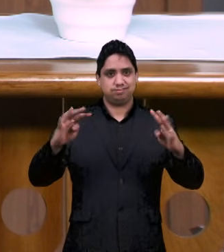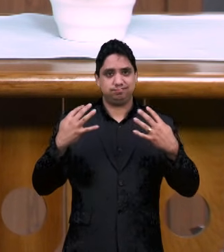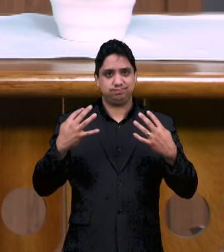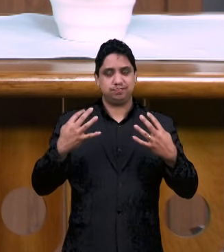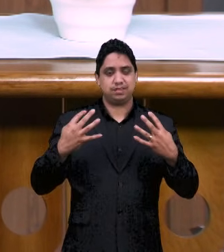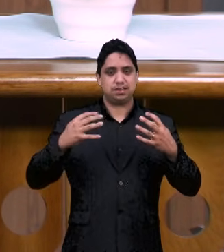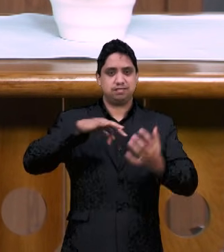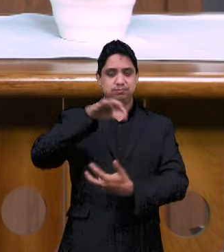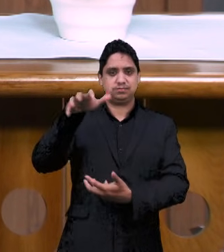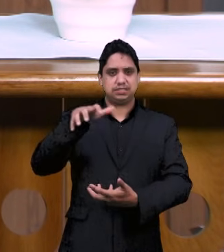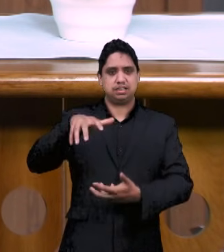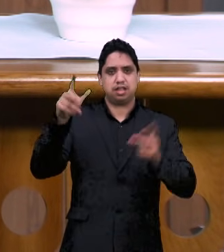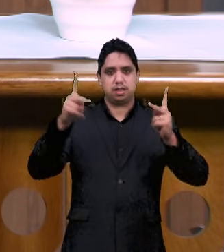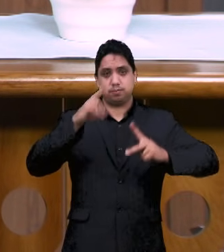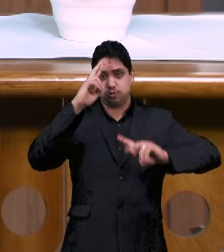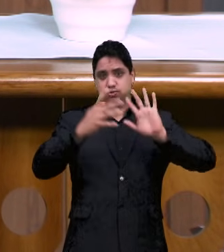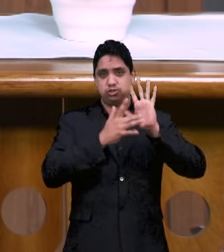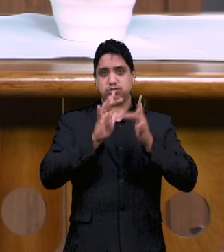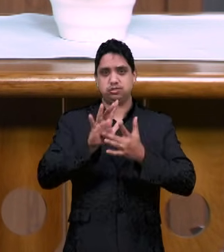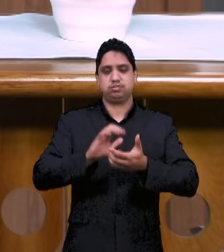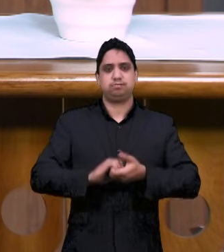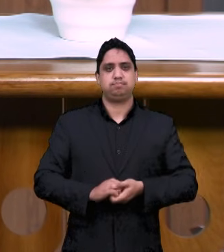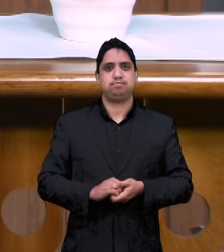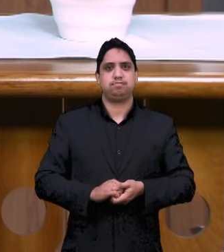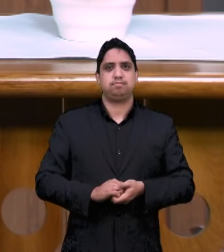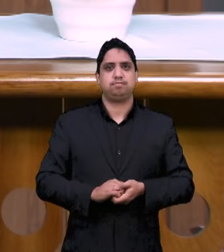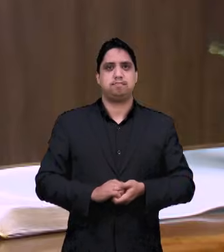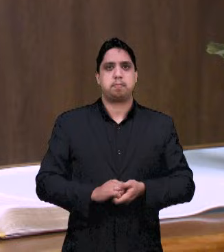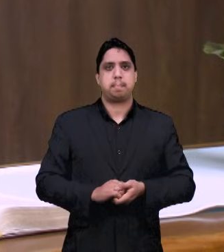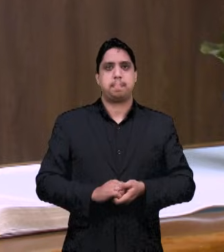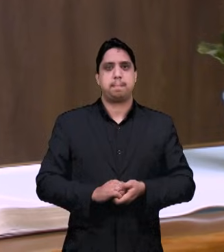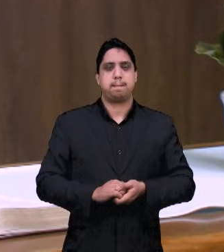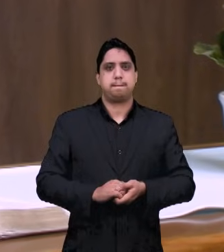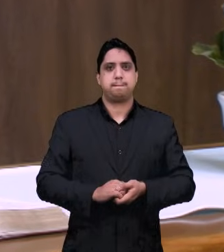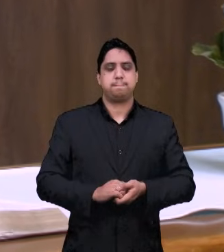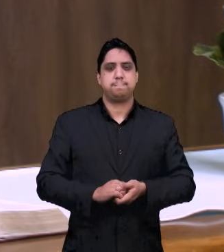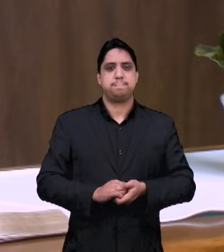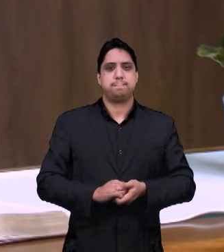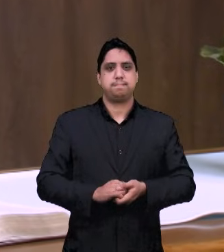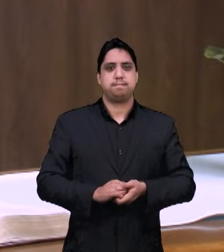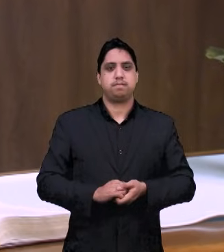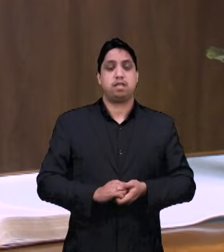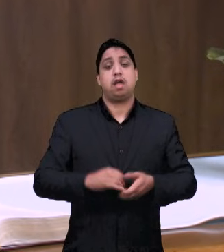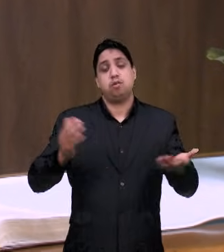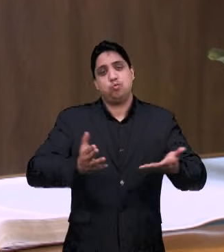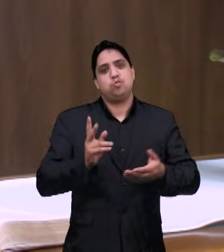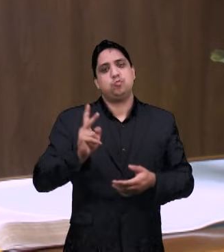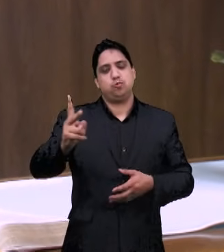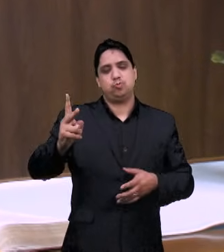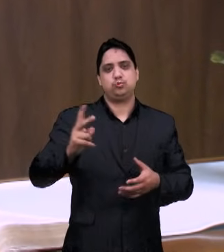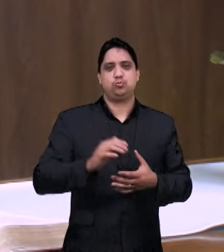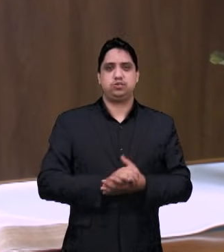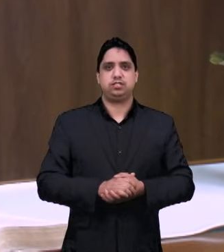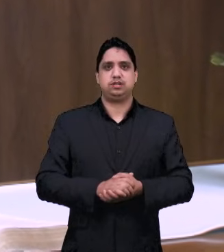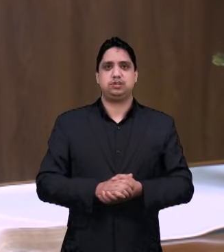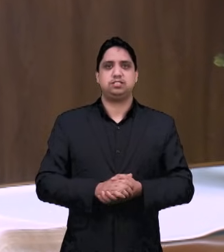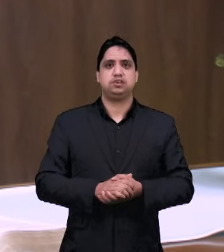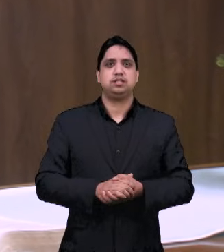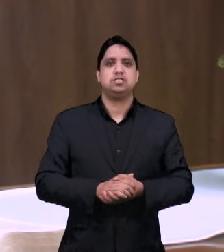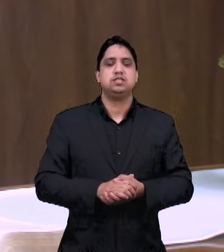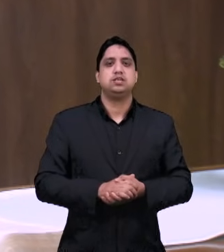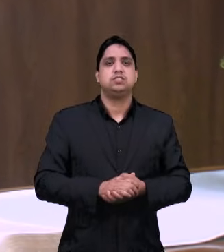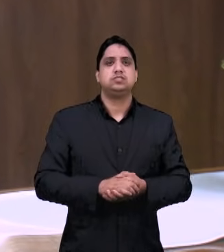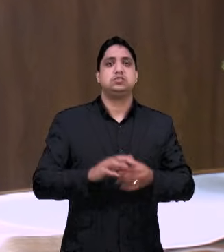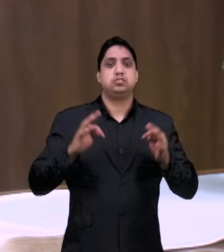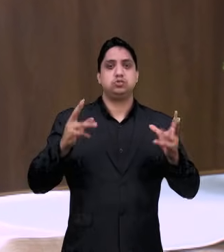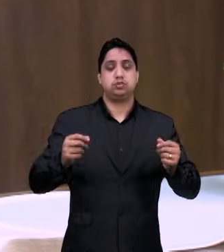Donc, saluons les frères et sœurs qui nous accompagnent via satellite avec la paix du Seigneur Jésus. Nous donnons continuité avec ceux